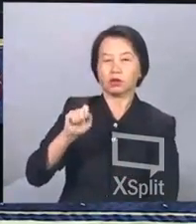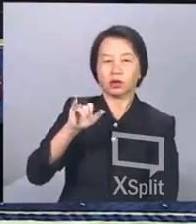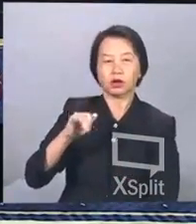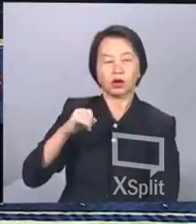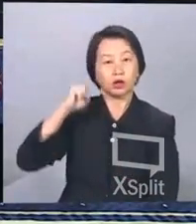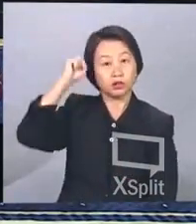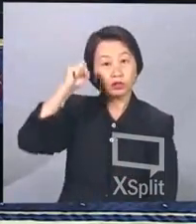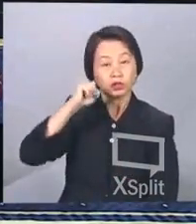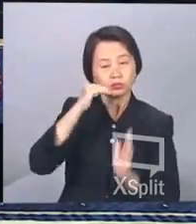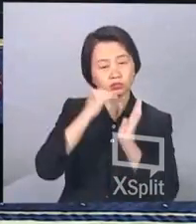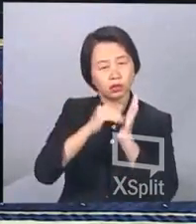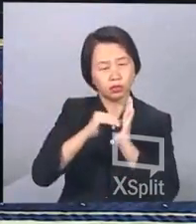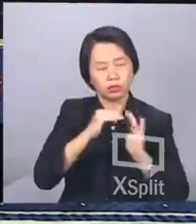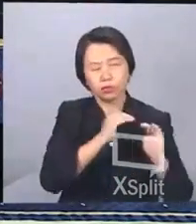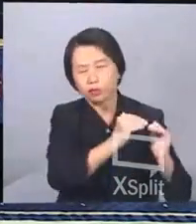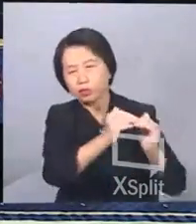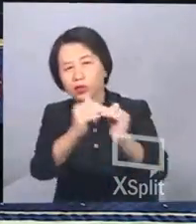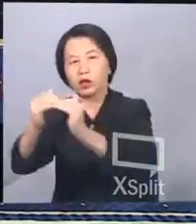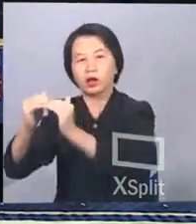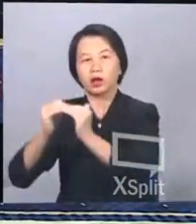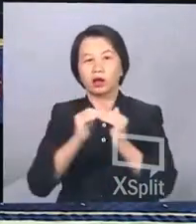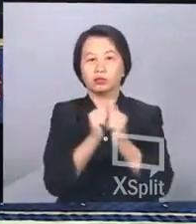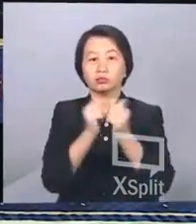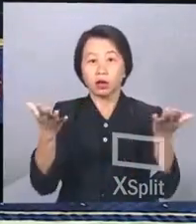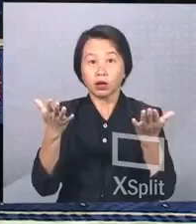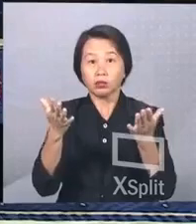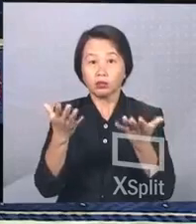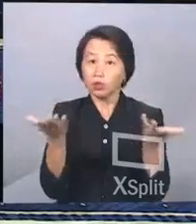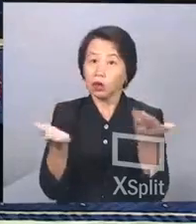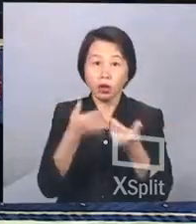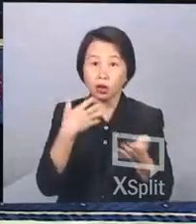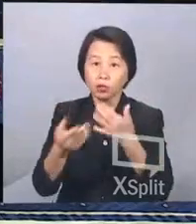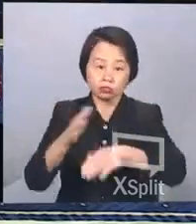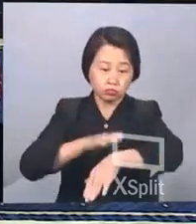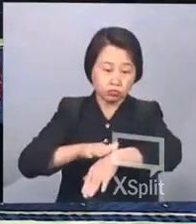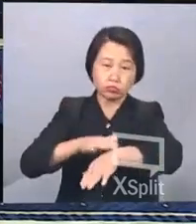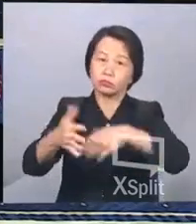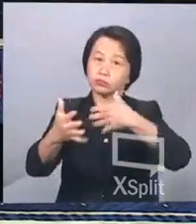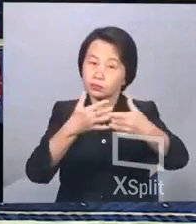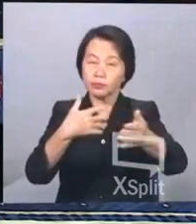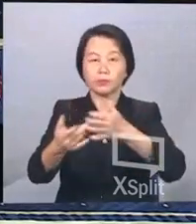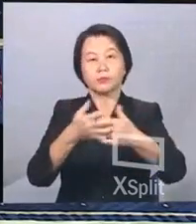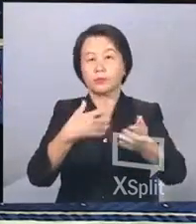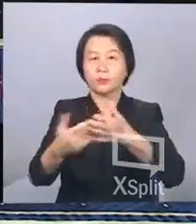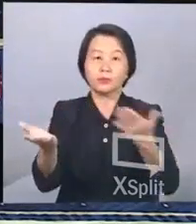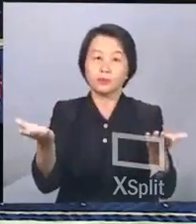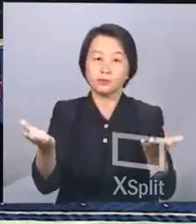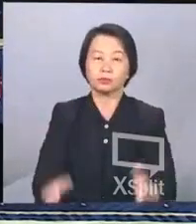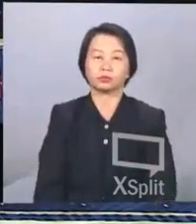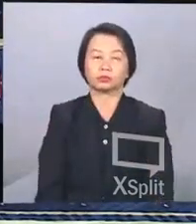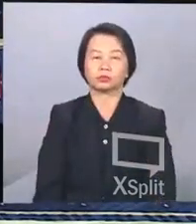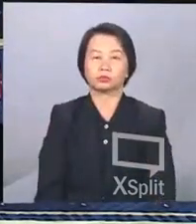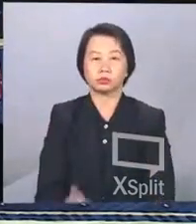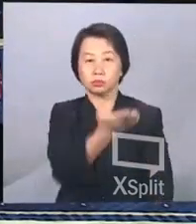tanpa mengira bangsa saudara-saudari yang saya kasih